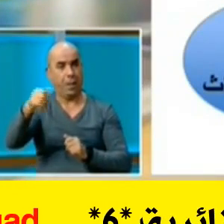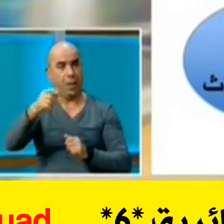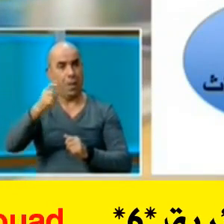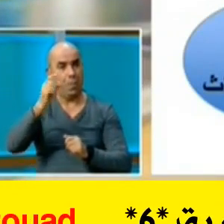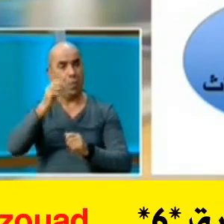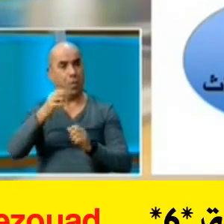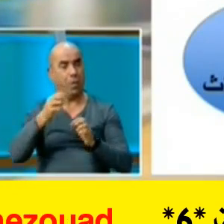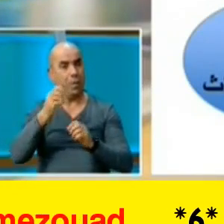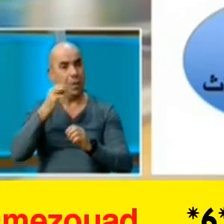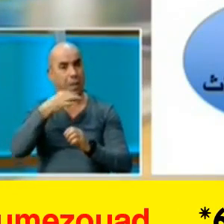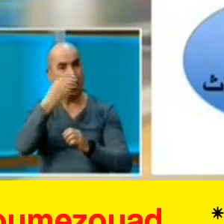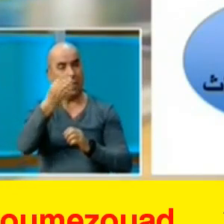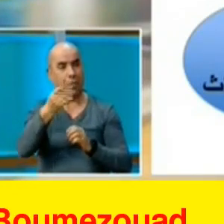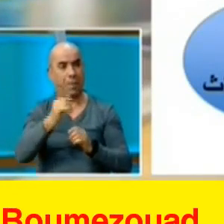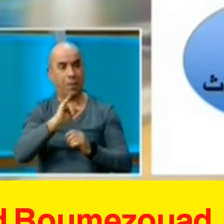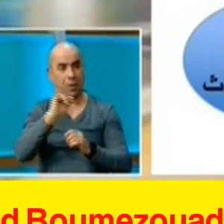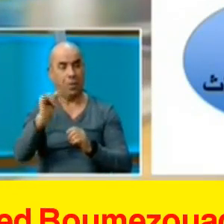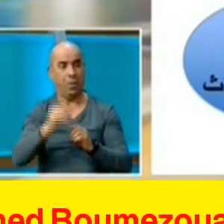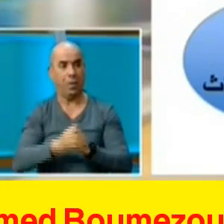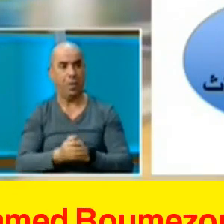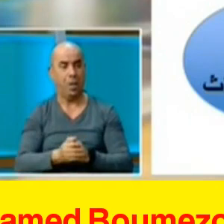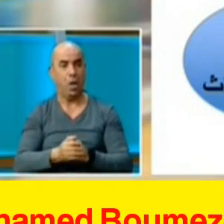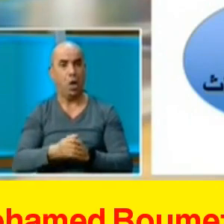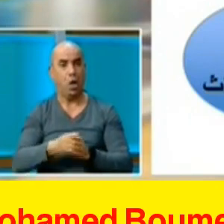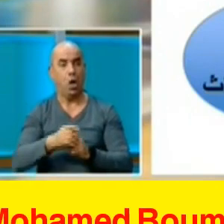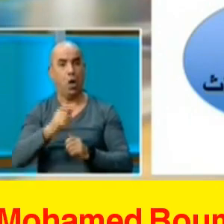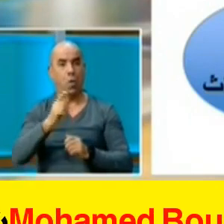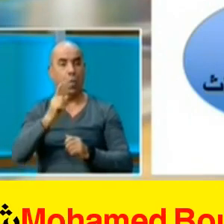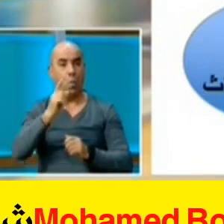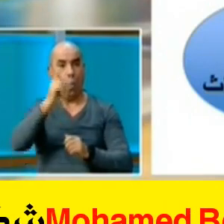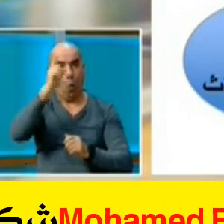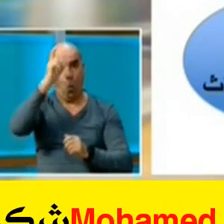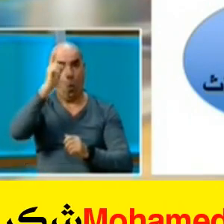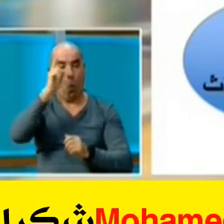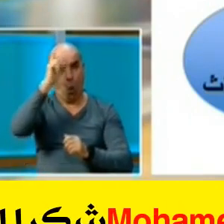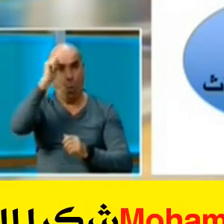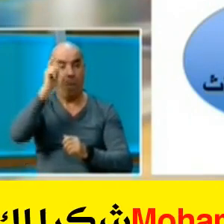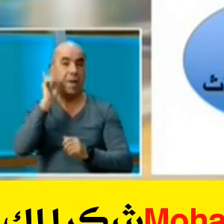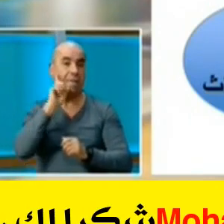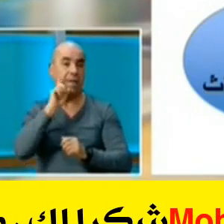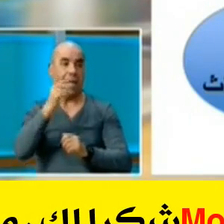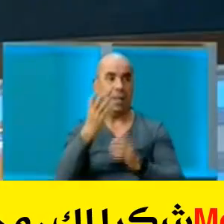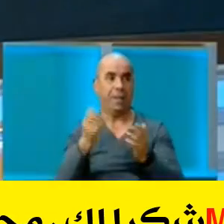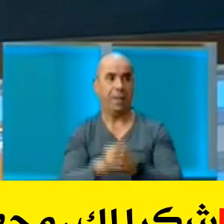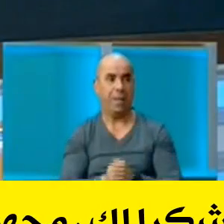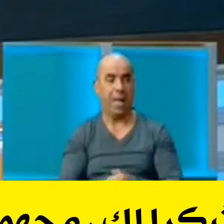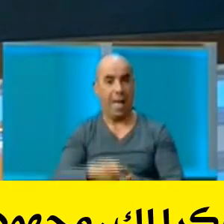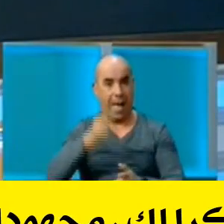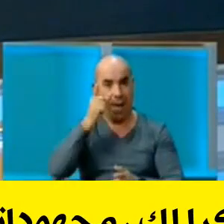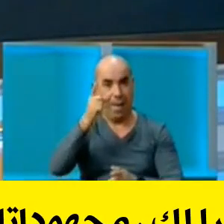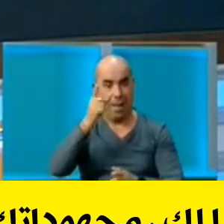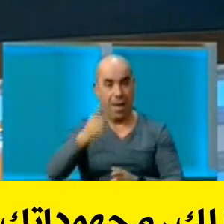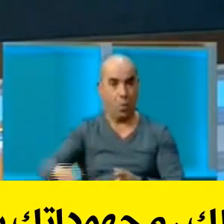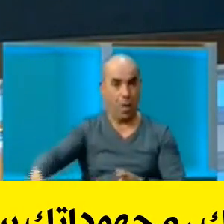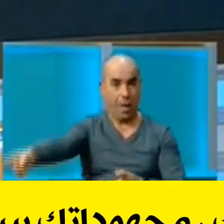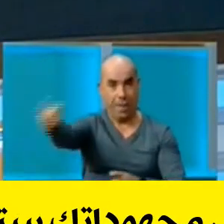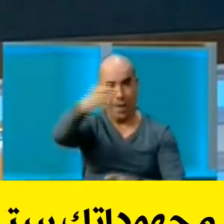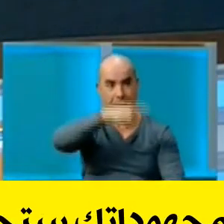التي للمفرد المؤنث. لاحظوا أيضا اللذان واللتان في حالة